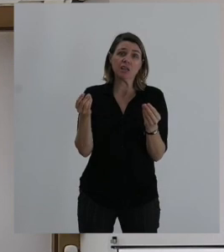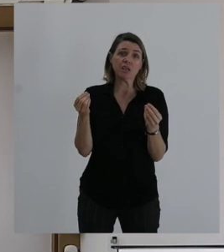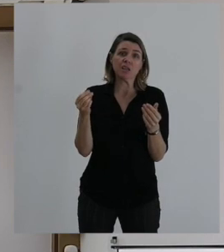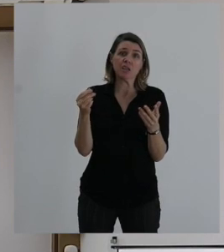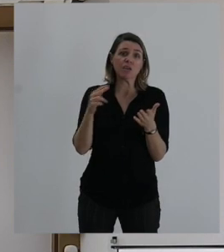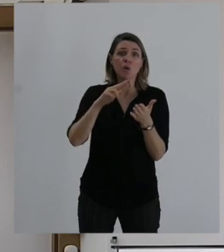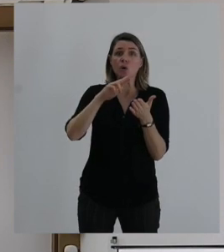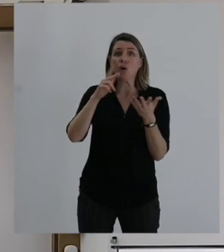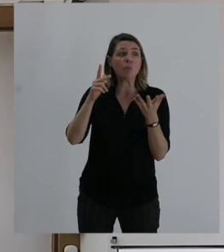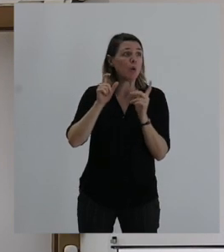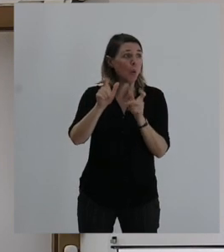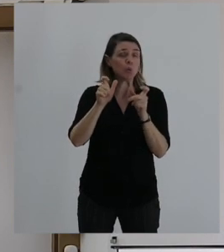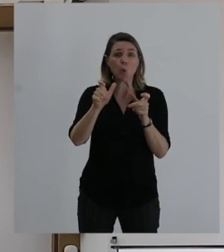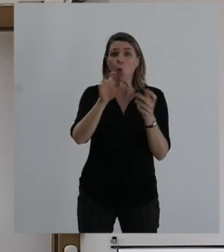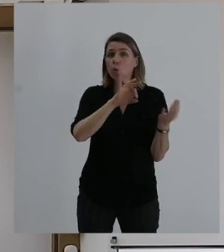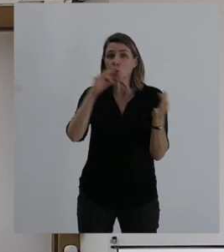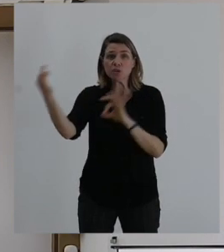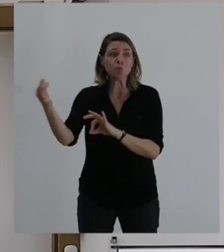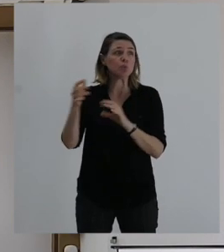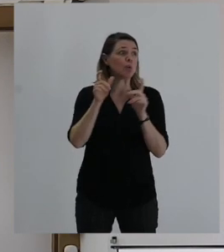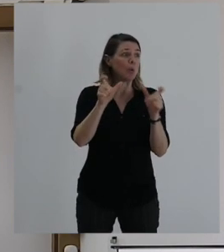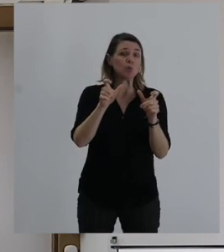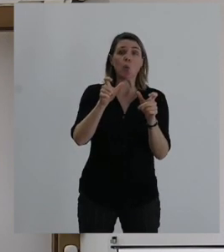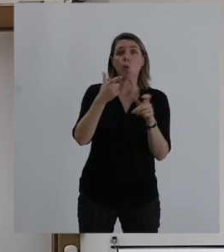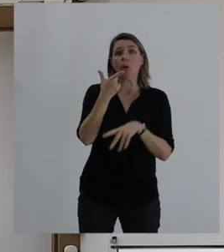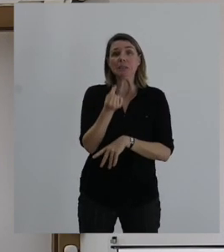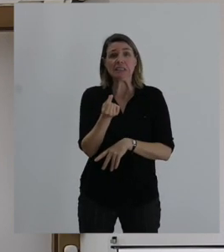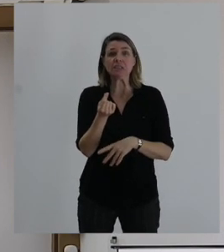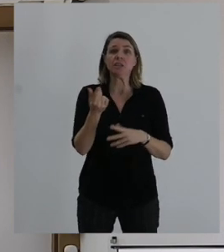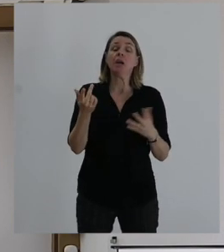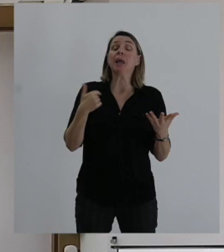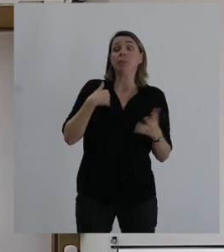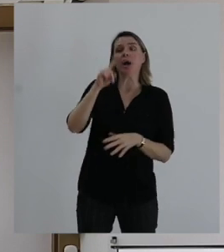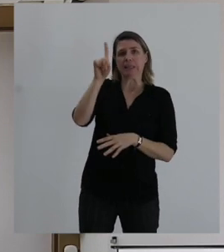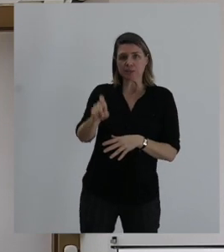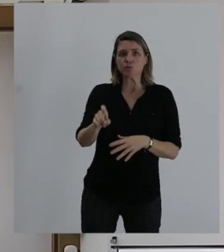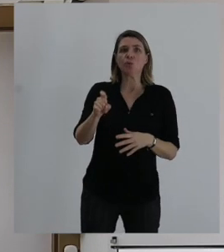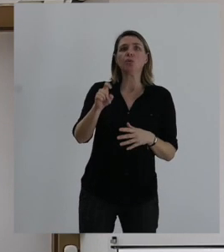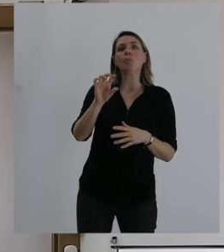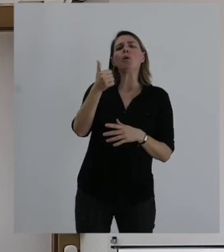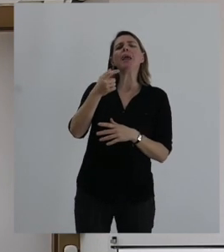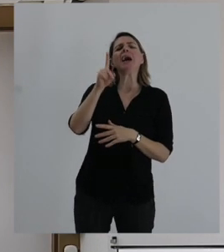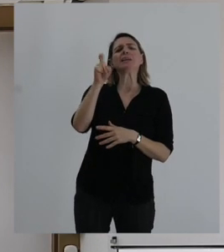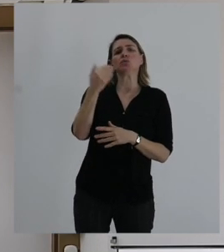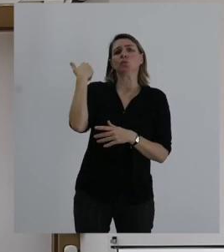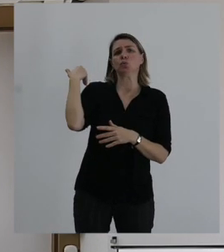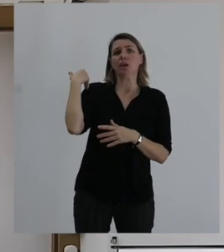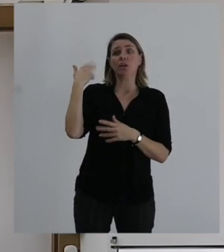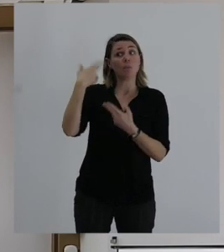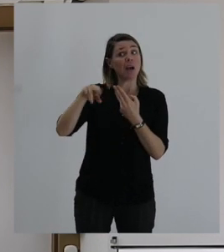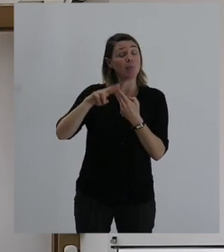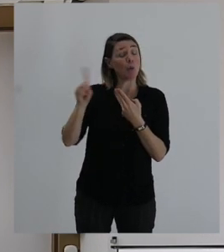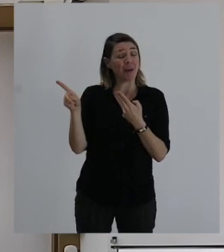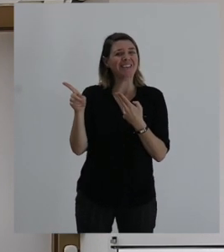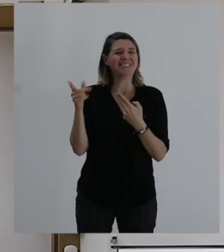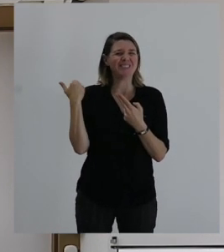avec le contrôle continu, le contrôle mixte, etc. Mais du coup, ma question, je vais revenir sur la première question qui vous a été posée, à laquelle vous n'avez pas